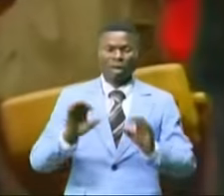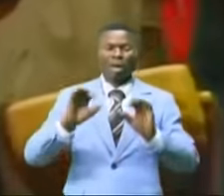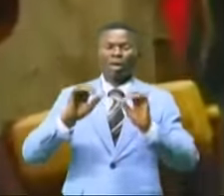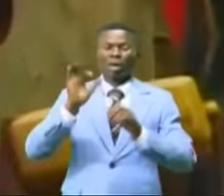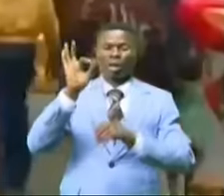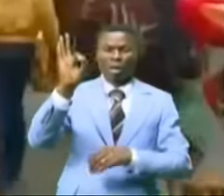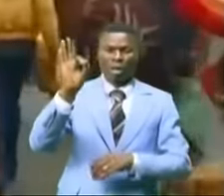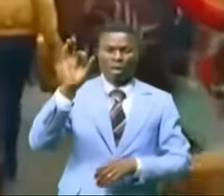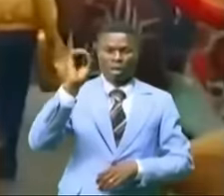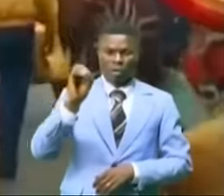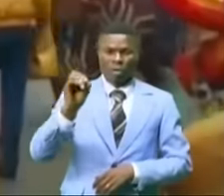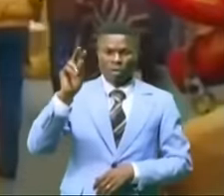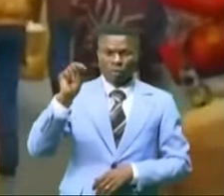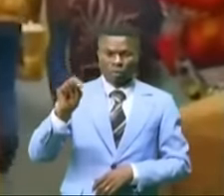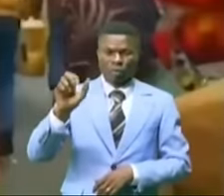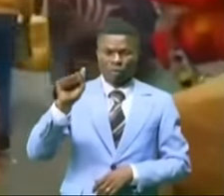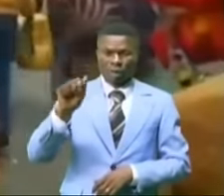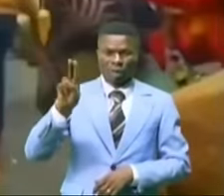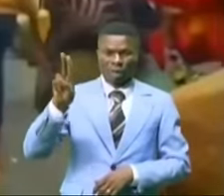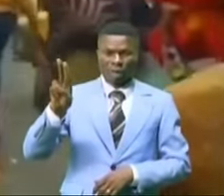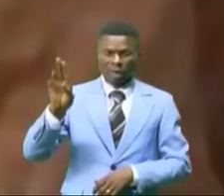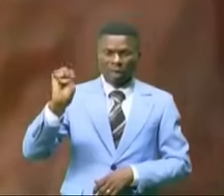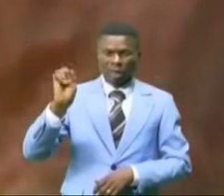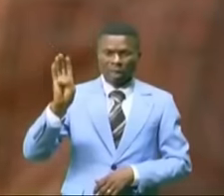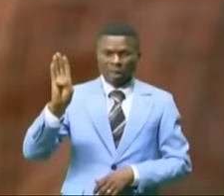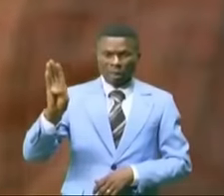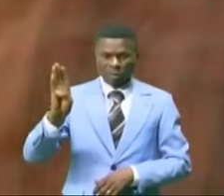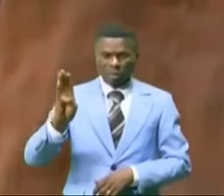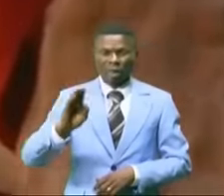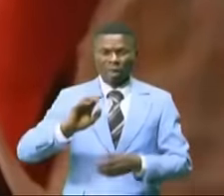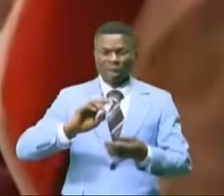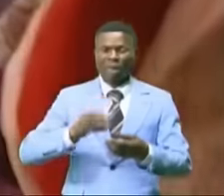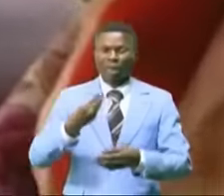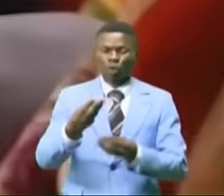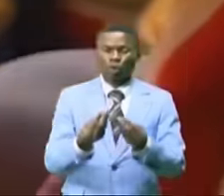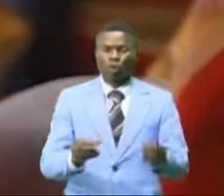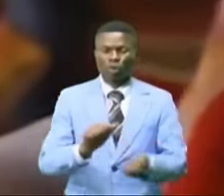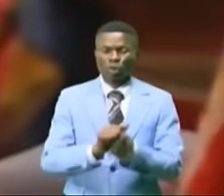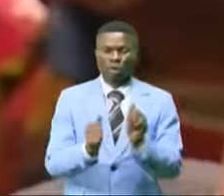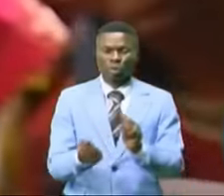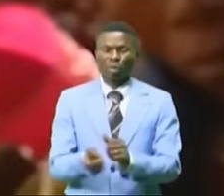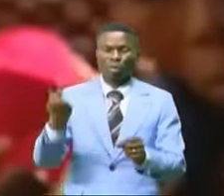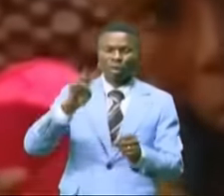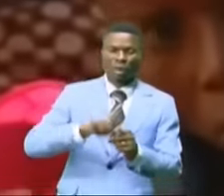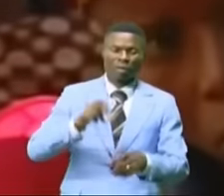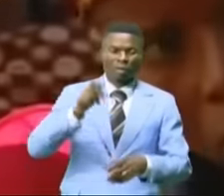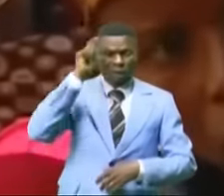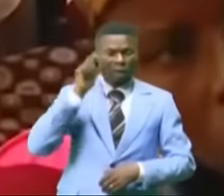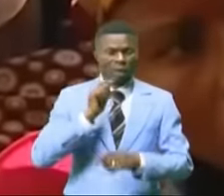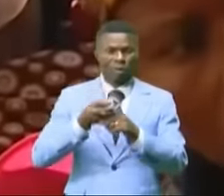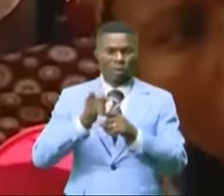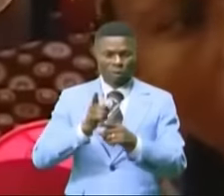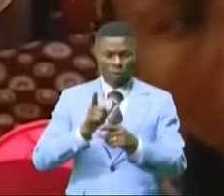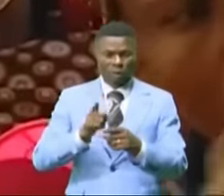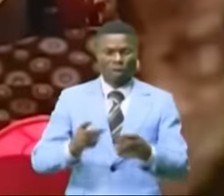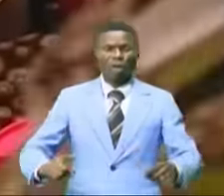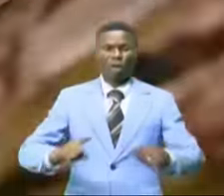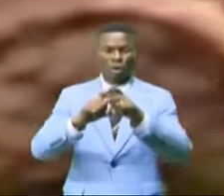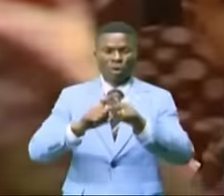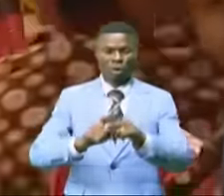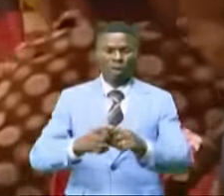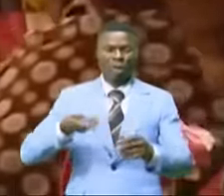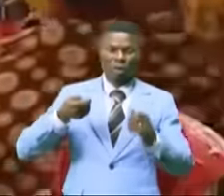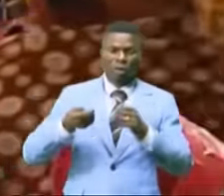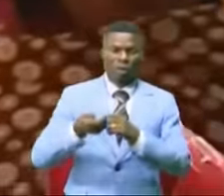sa mission régalienne, celle de réparer les victimes de violences sexuelles liées aux conflits et de